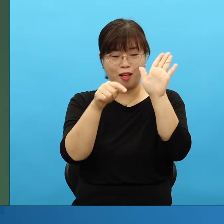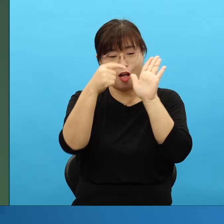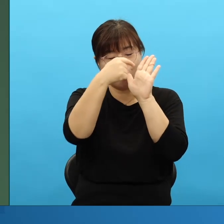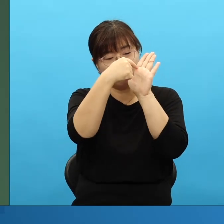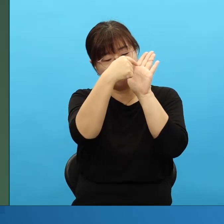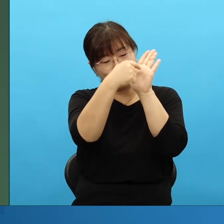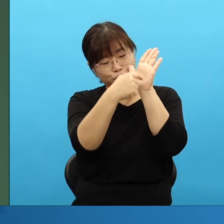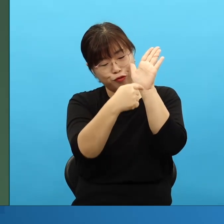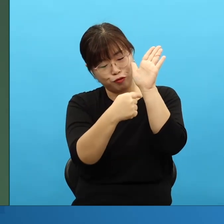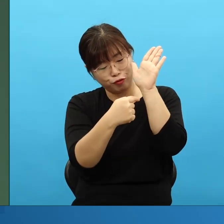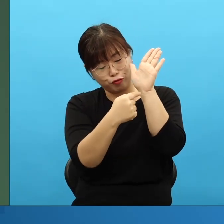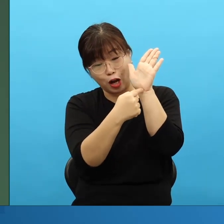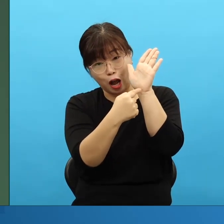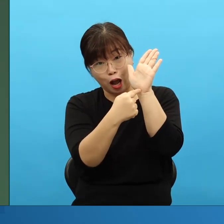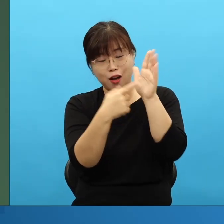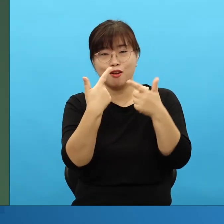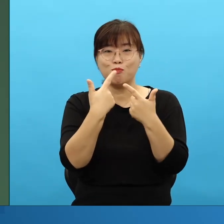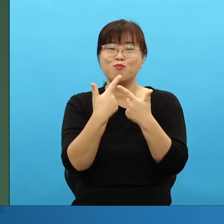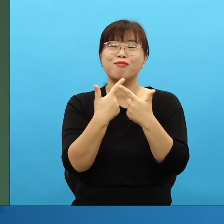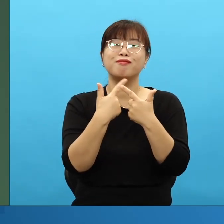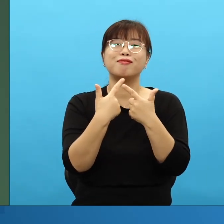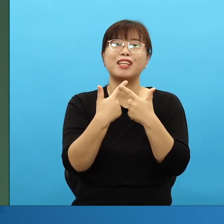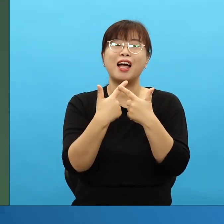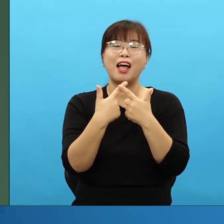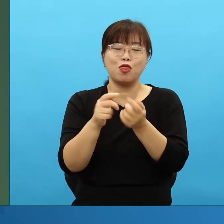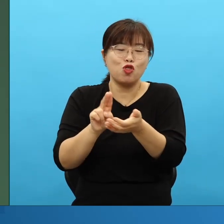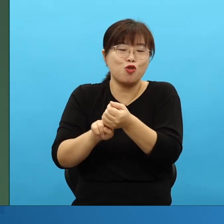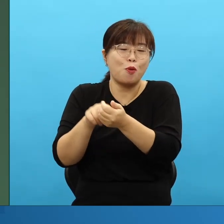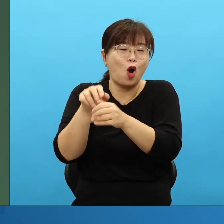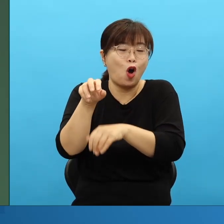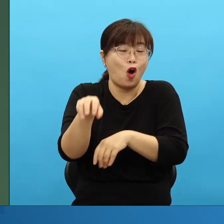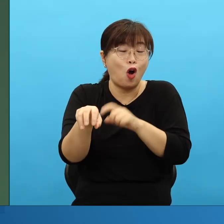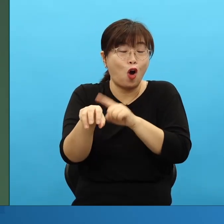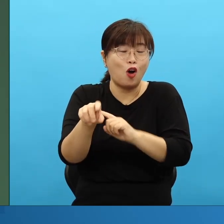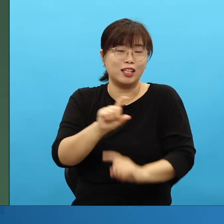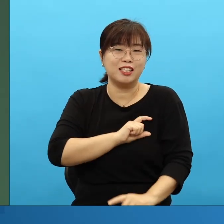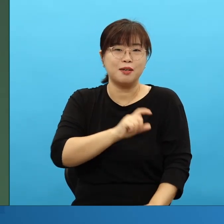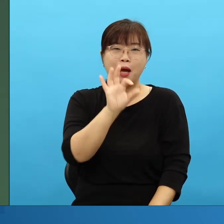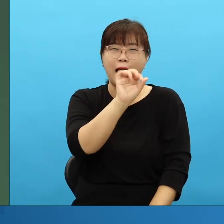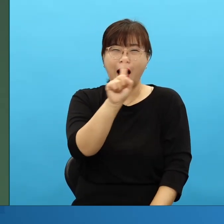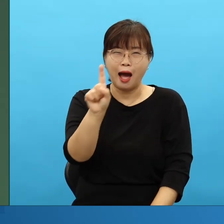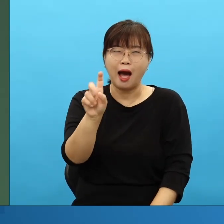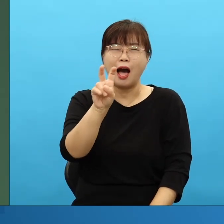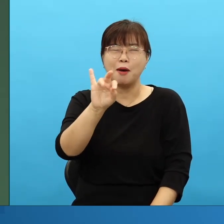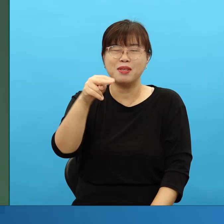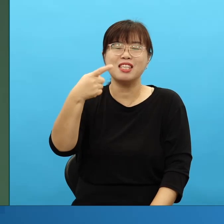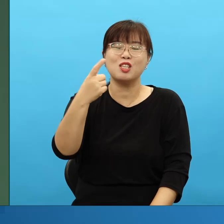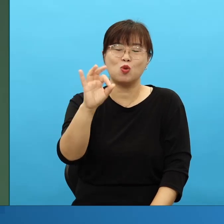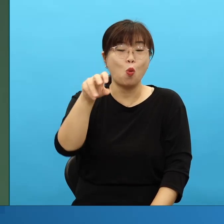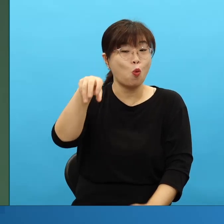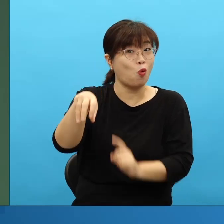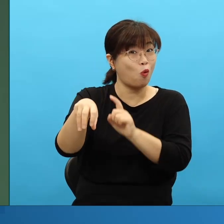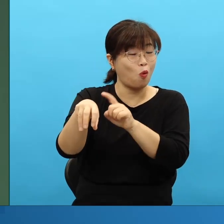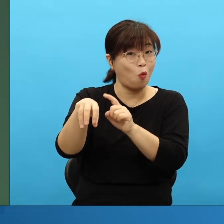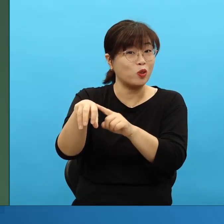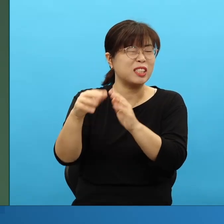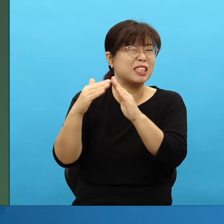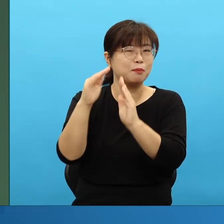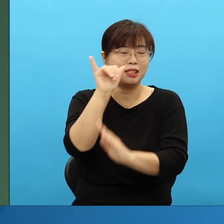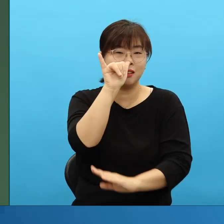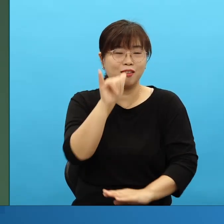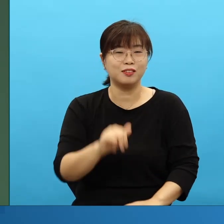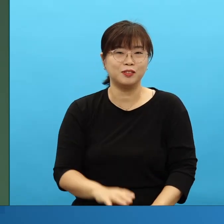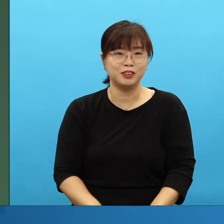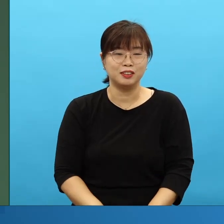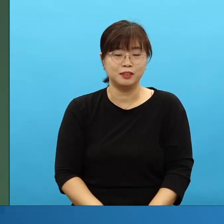그 아미동에 지금도 있습니다. And there's a place in the Amidong region in Busan where our president had fled temporarily.